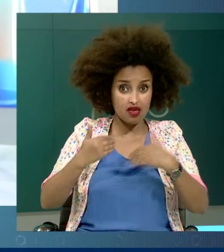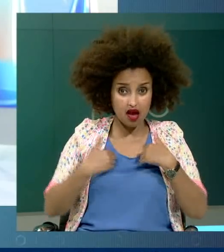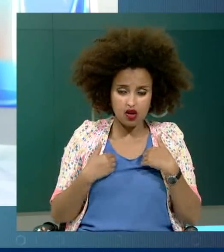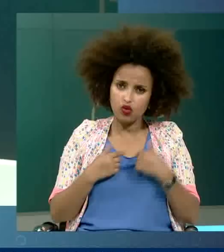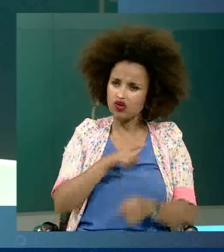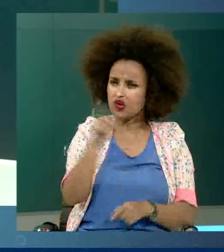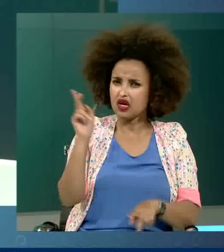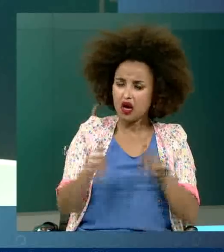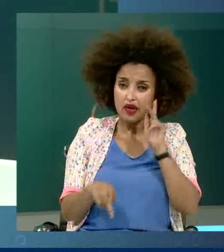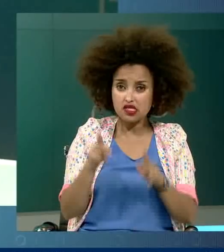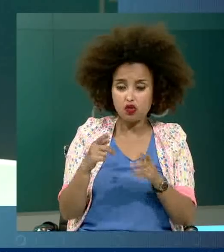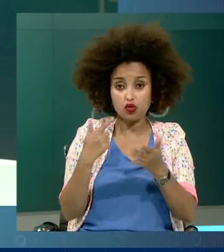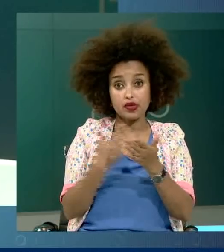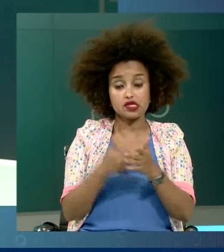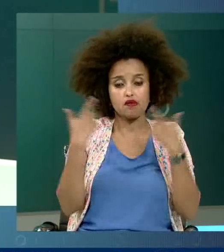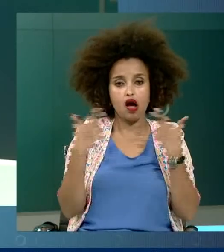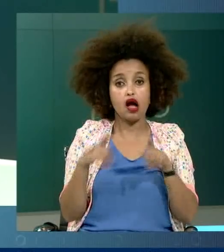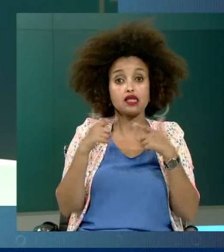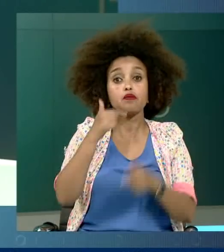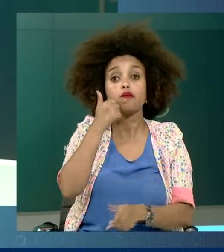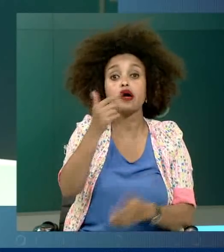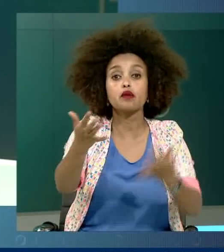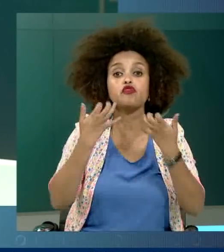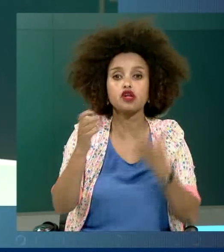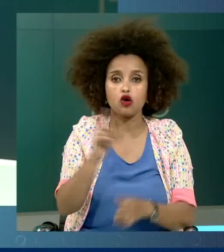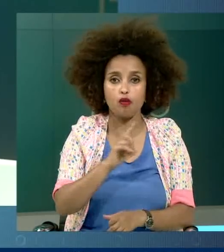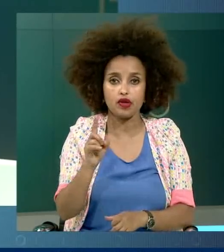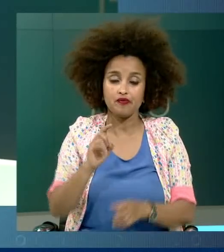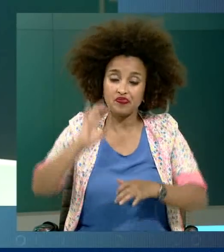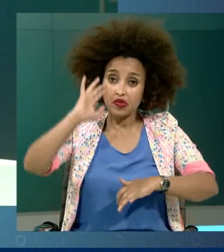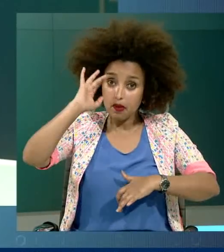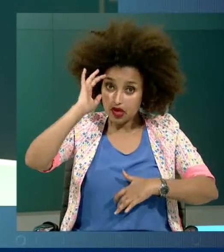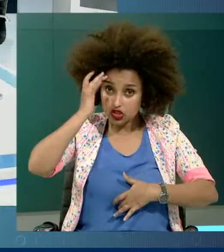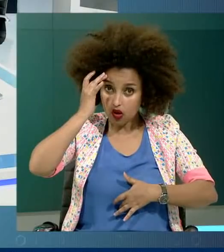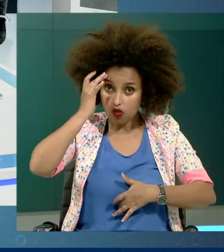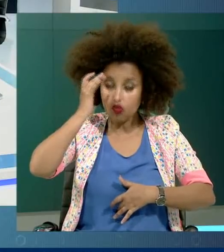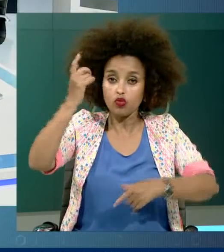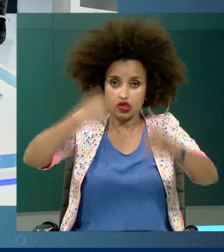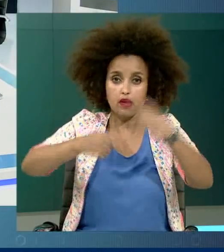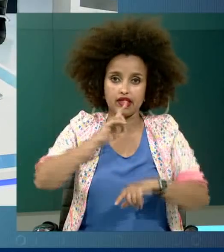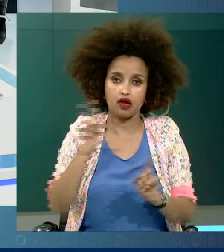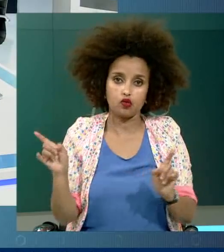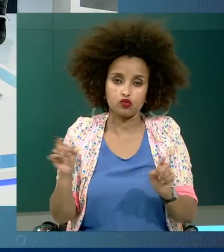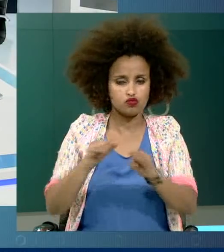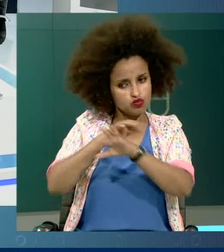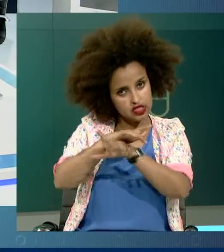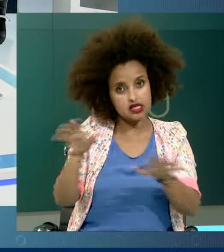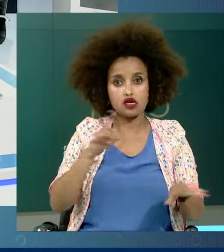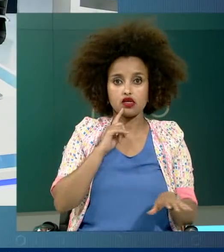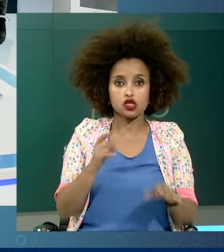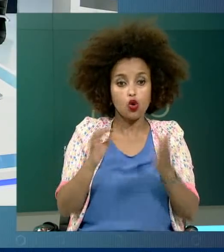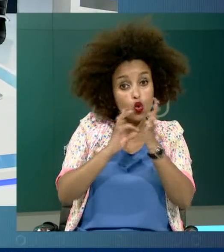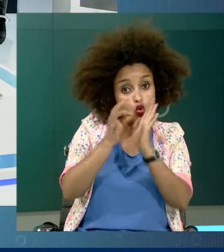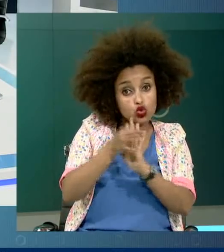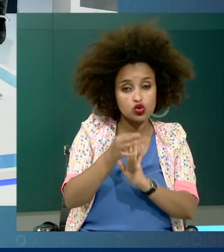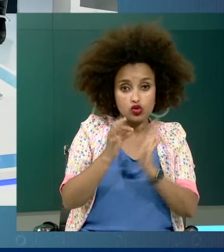በደንብ ሰውንም በዚህ አጋጣሚ መንገር የምፈልገው በቃ በሽታው አይኑን አፍጥጦ እየመጣ ነው ወደ የራሳችን። ይኸው ቁጥሩን እያየ